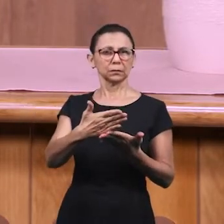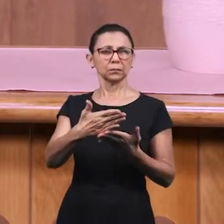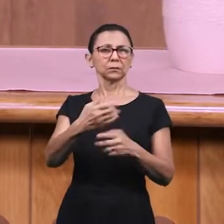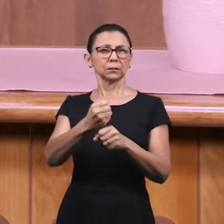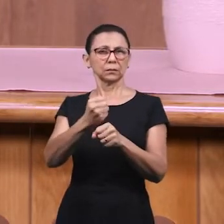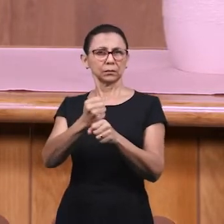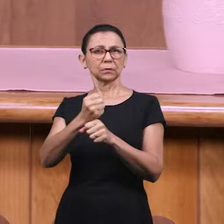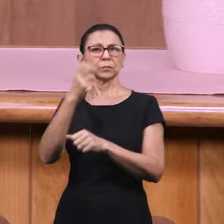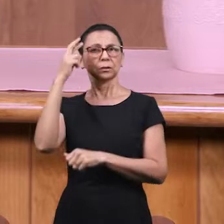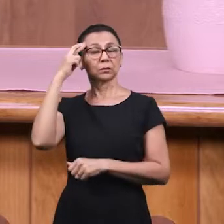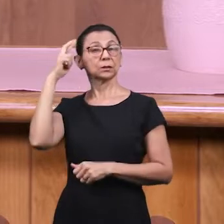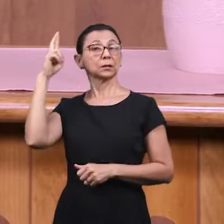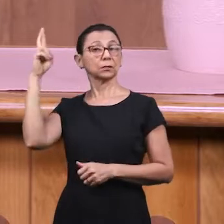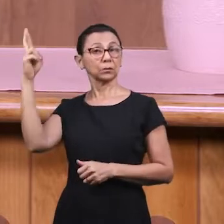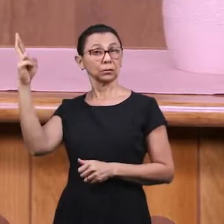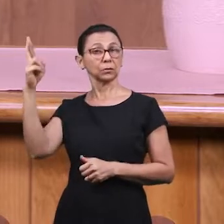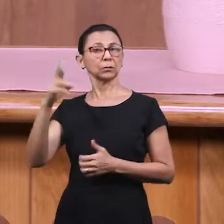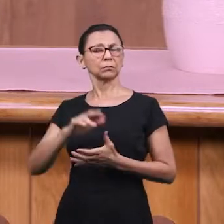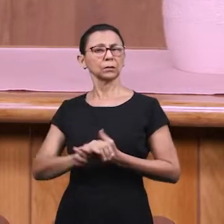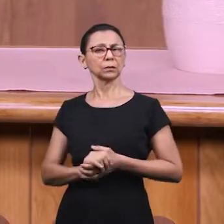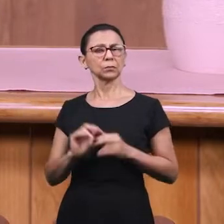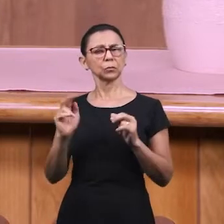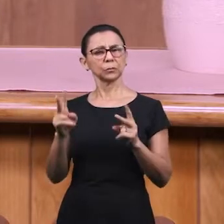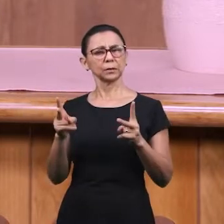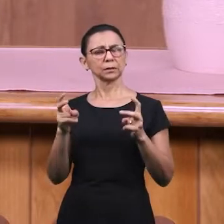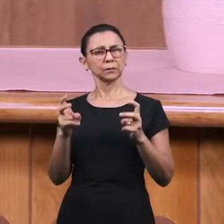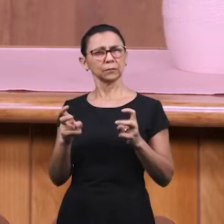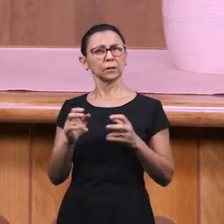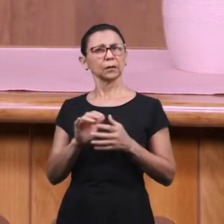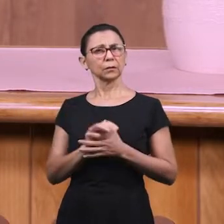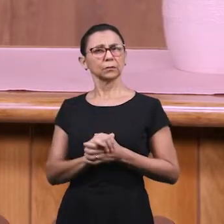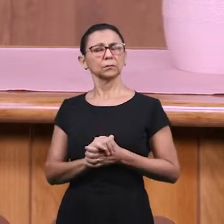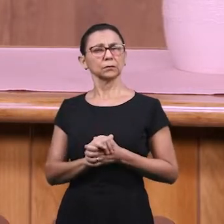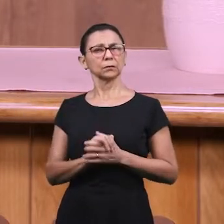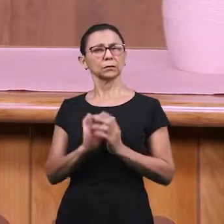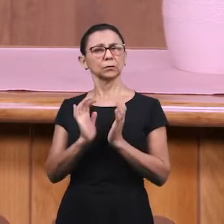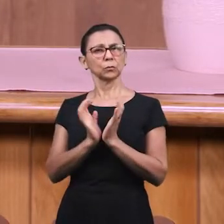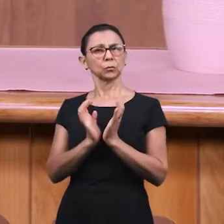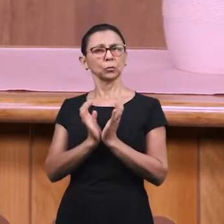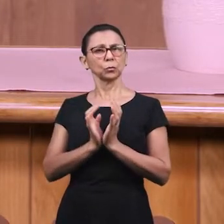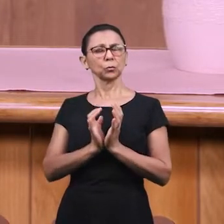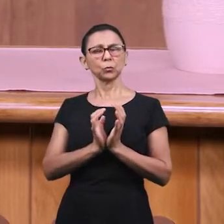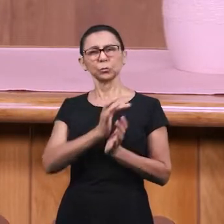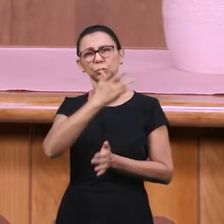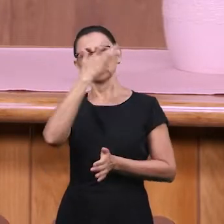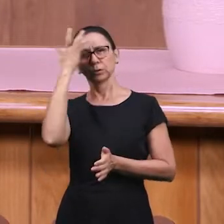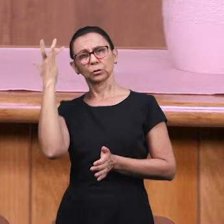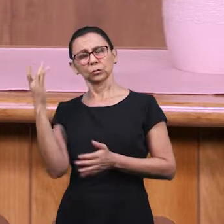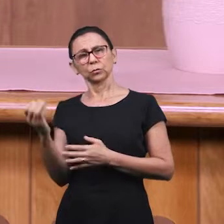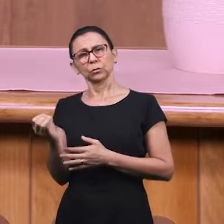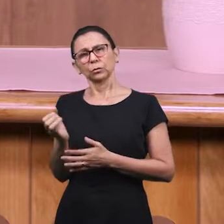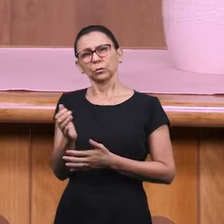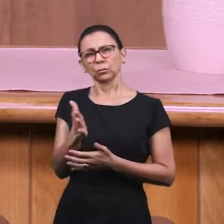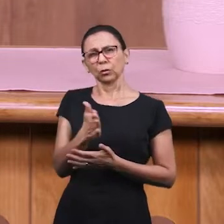И то, что мы видим в пресвитерии, есть большая группа новых братьев и сестер,